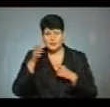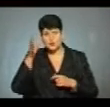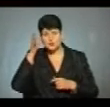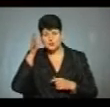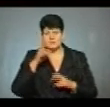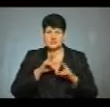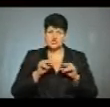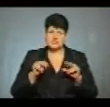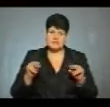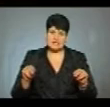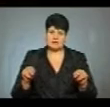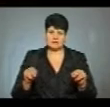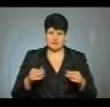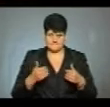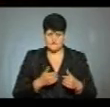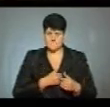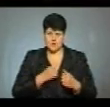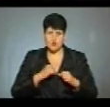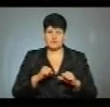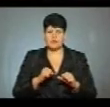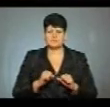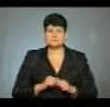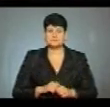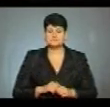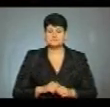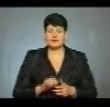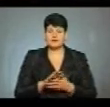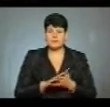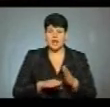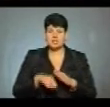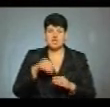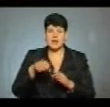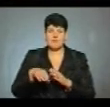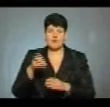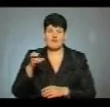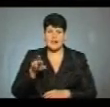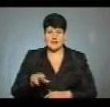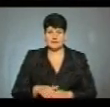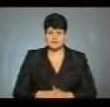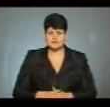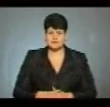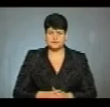розумний, щасливий, вольовий, мужній. Далі – жеребкування.